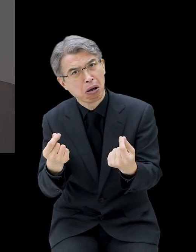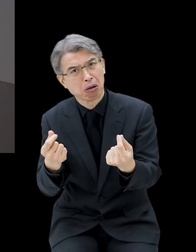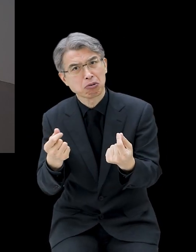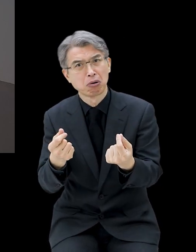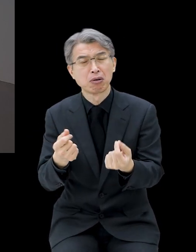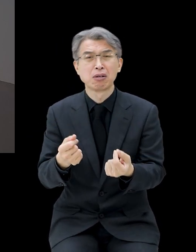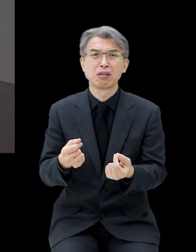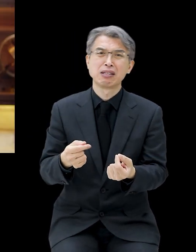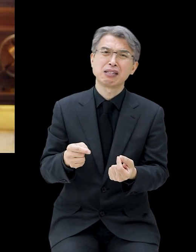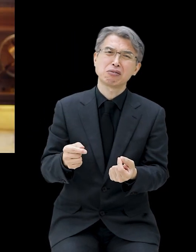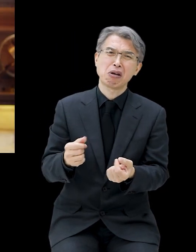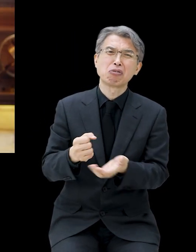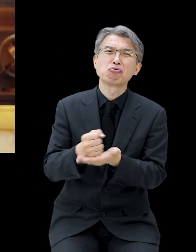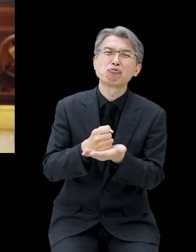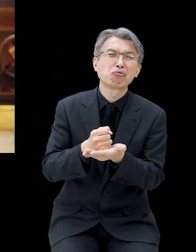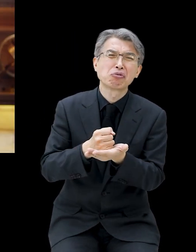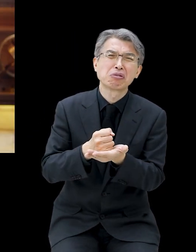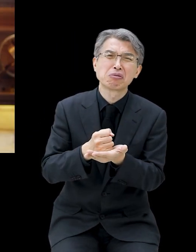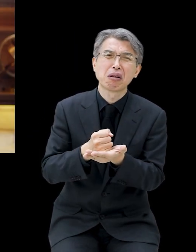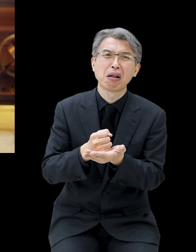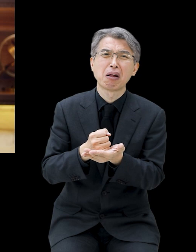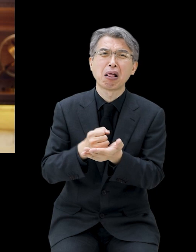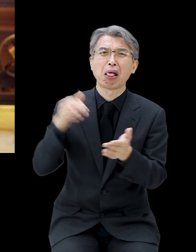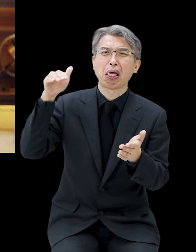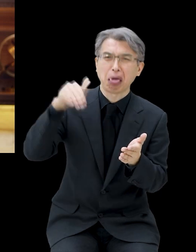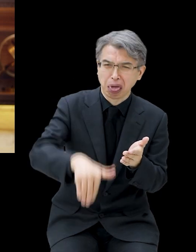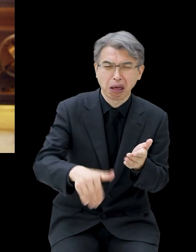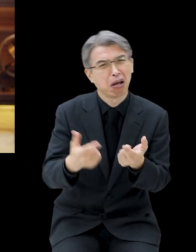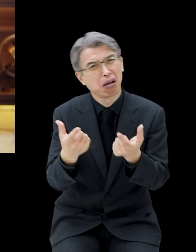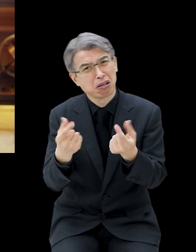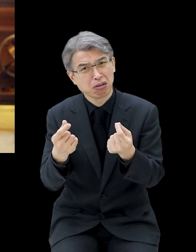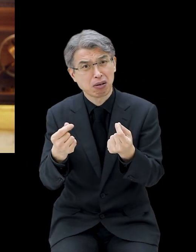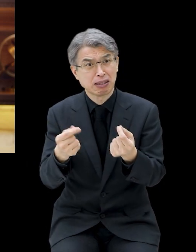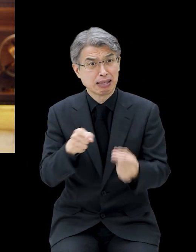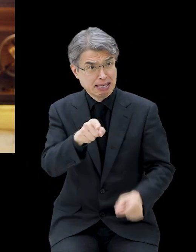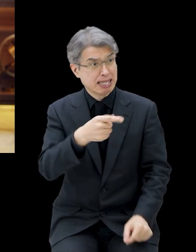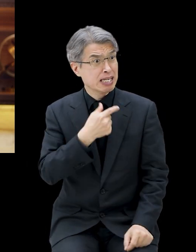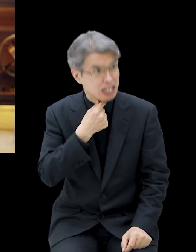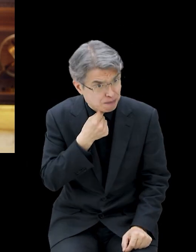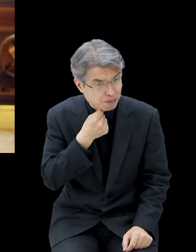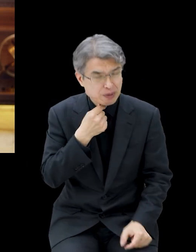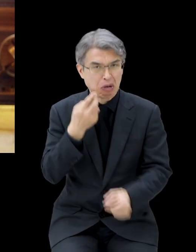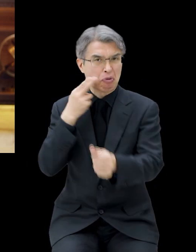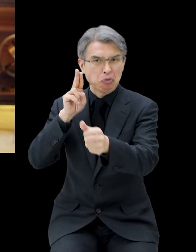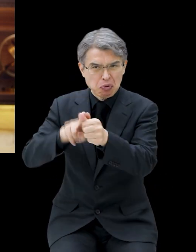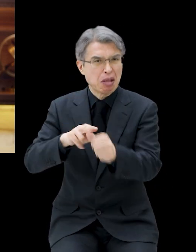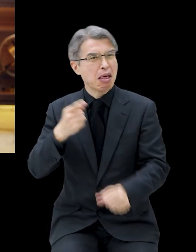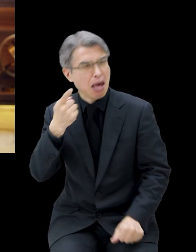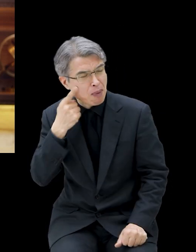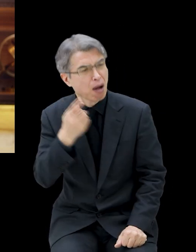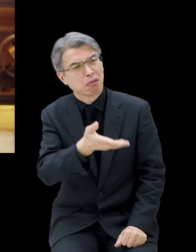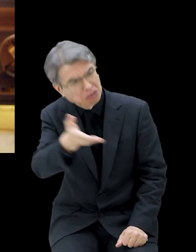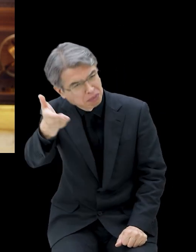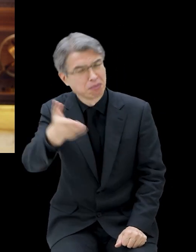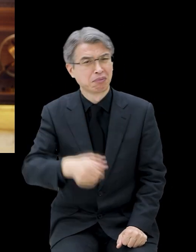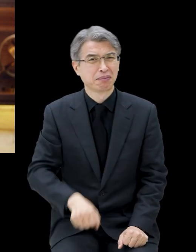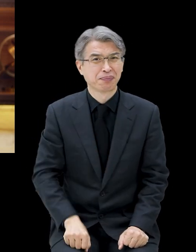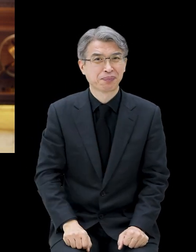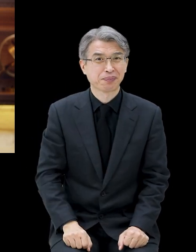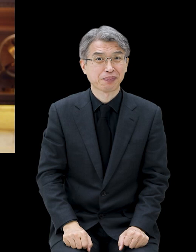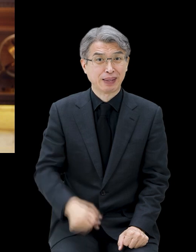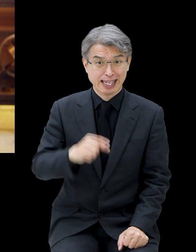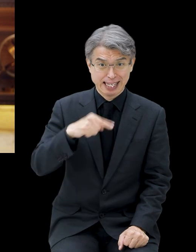운도 따라주지 않는 겁니다. 하고 싶은 일이 있으면, 과감하게 도전을 해보시고, 그